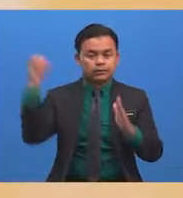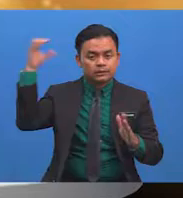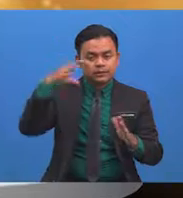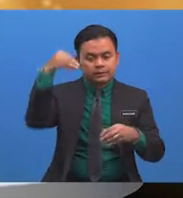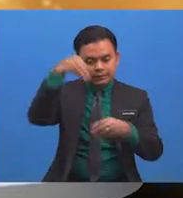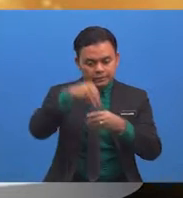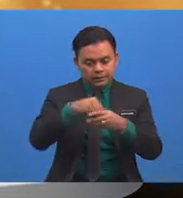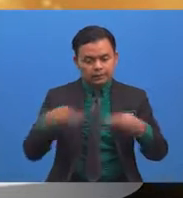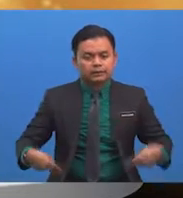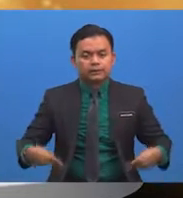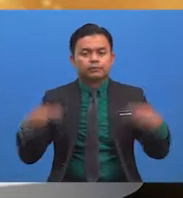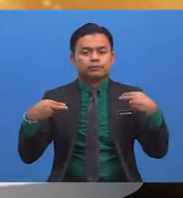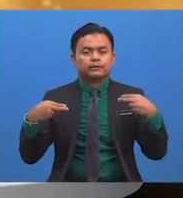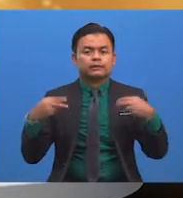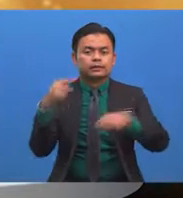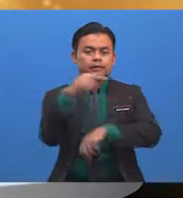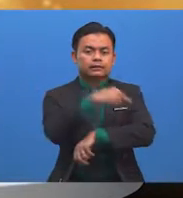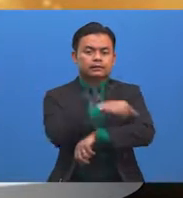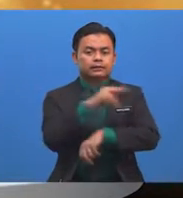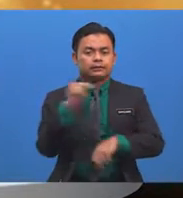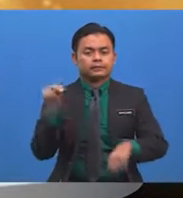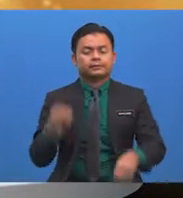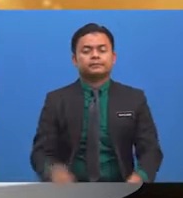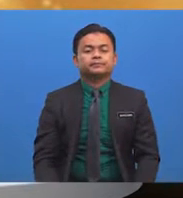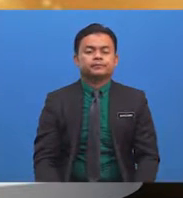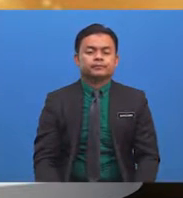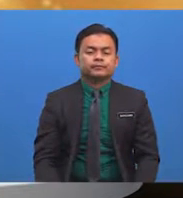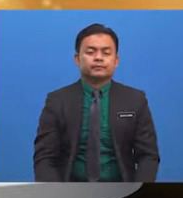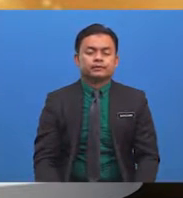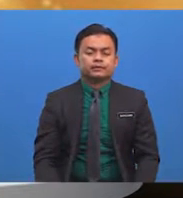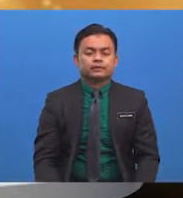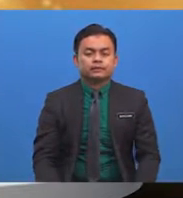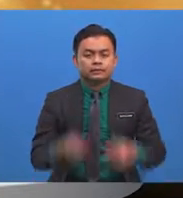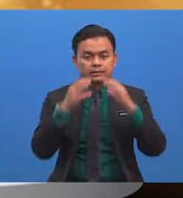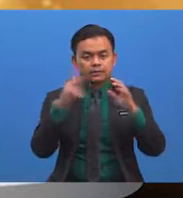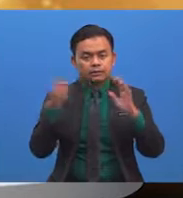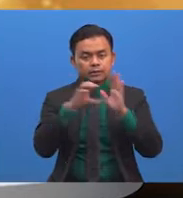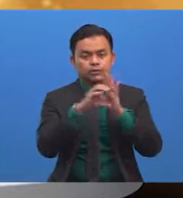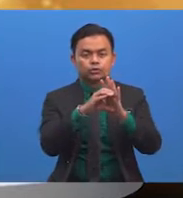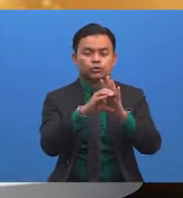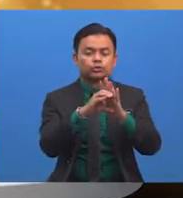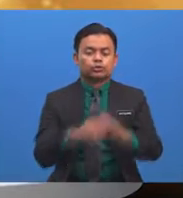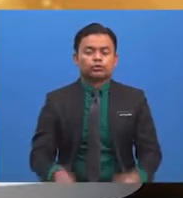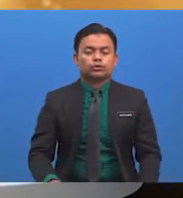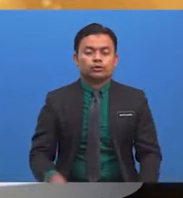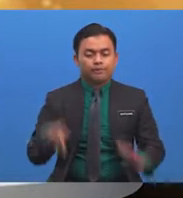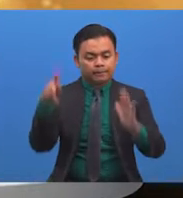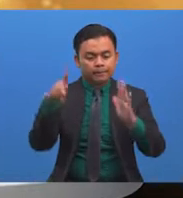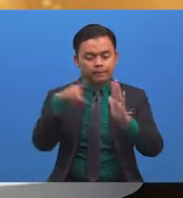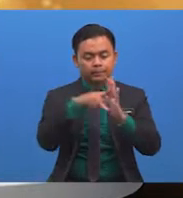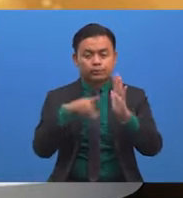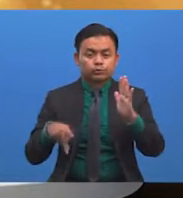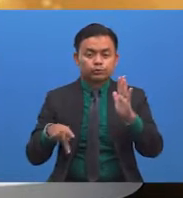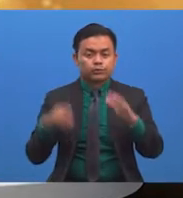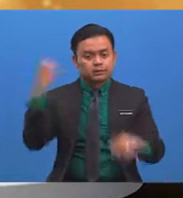harian. Cuba kamu sebutkan satu contoh kegunaan pantulan cahaya